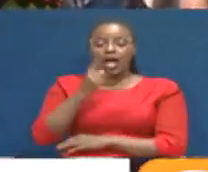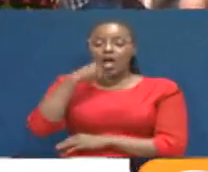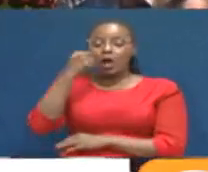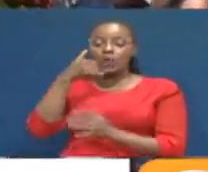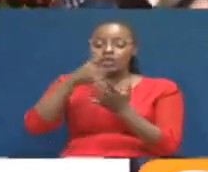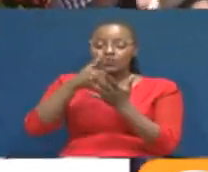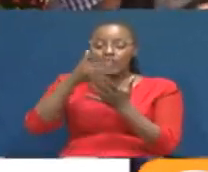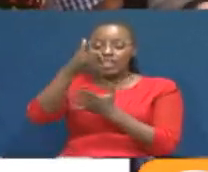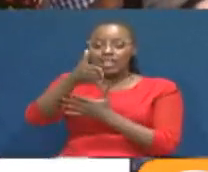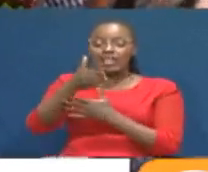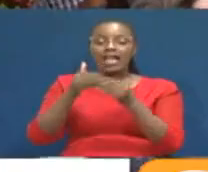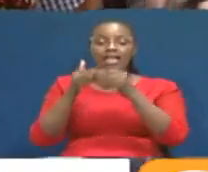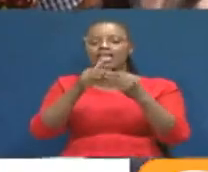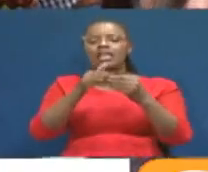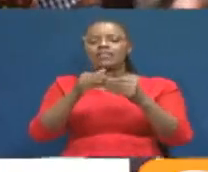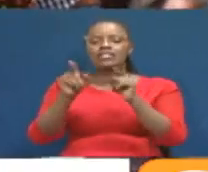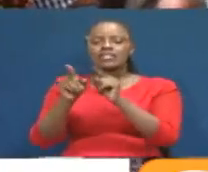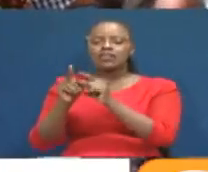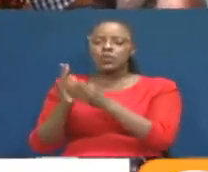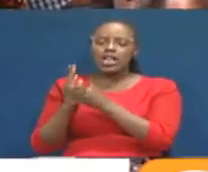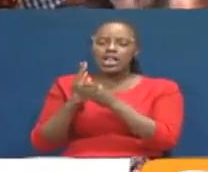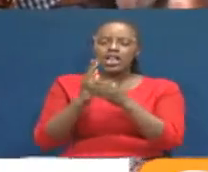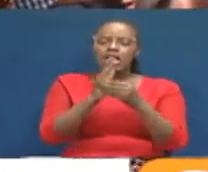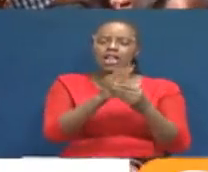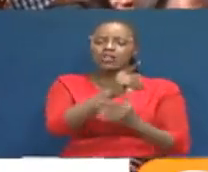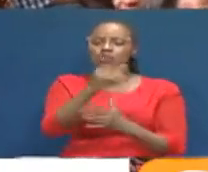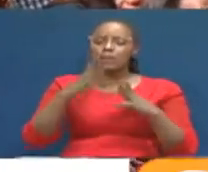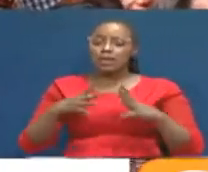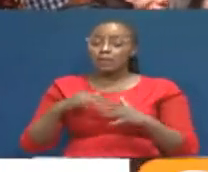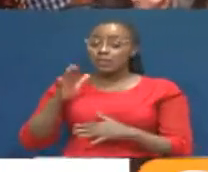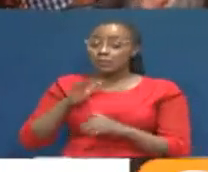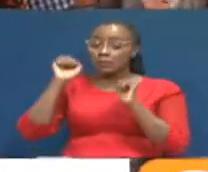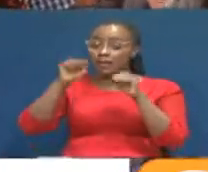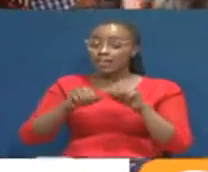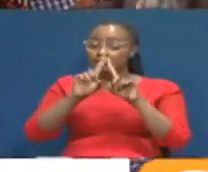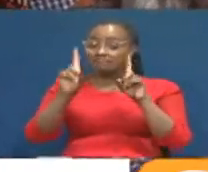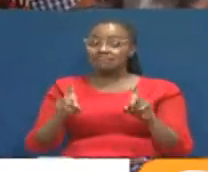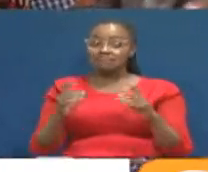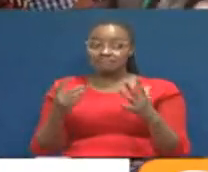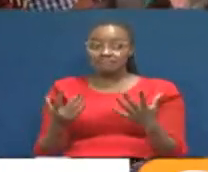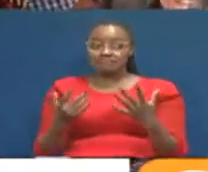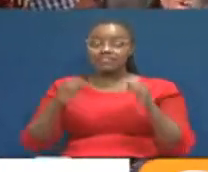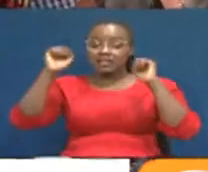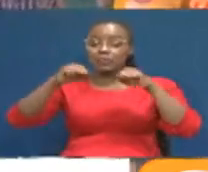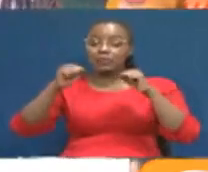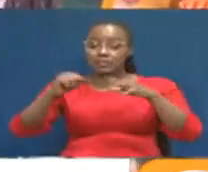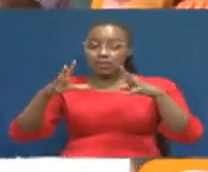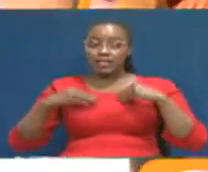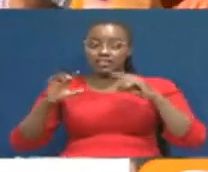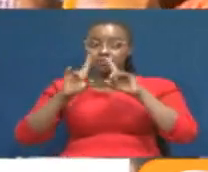ako kwa kiti alishindwa kupeleka nyinyi kwa kitendawili, huyo mama ndio anaweza? Munaweza